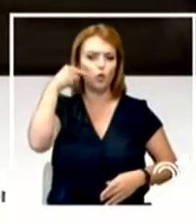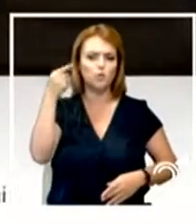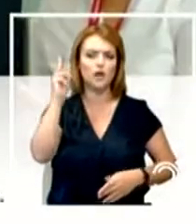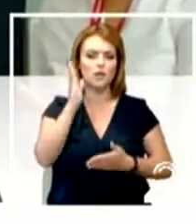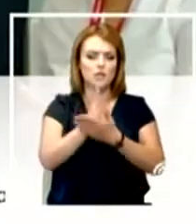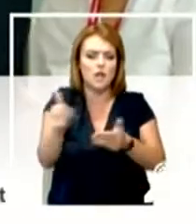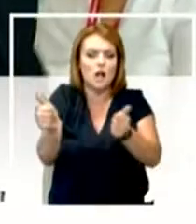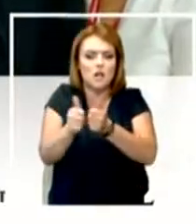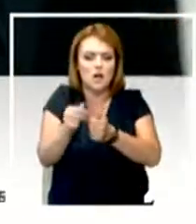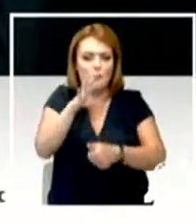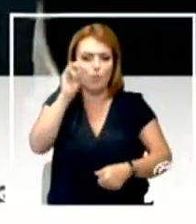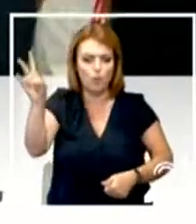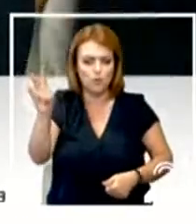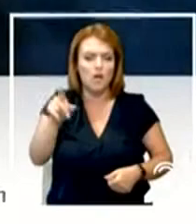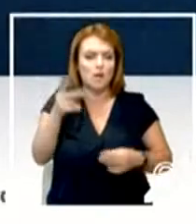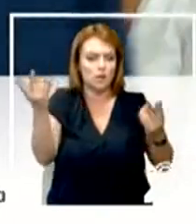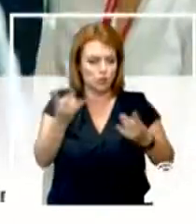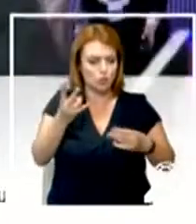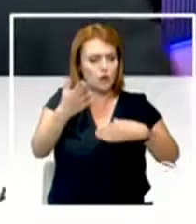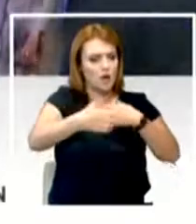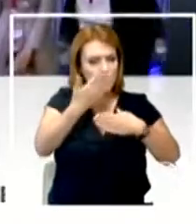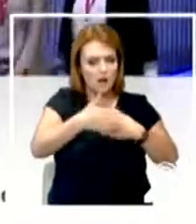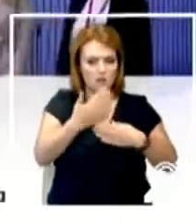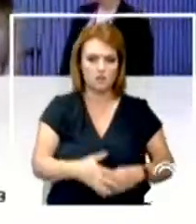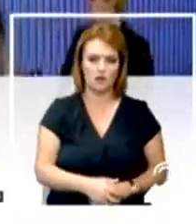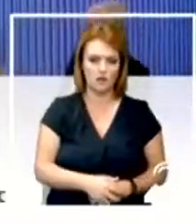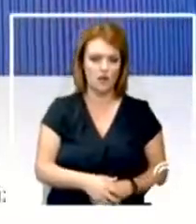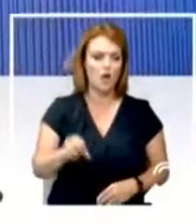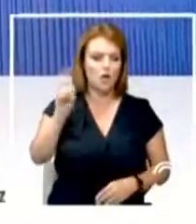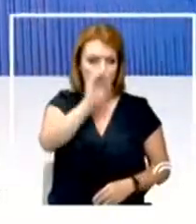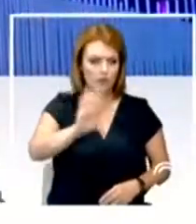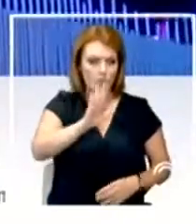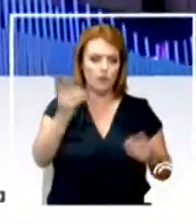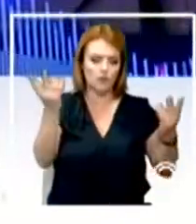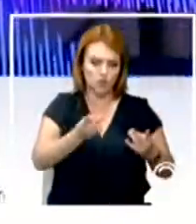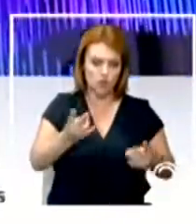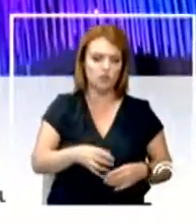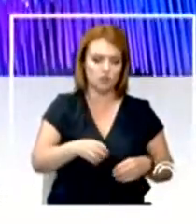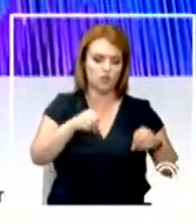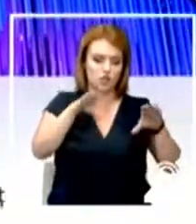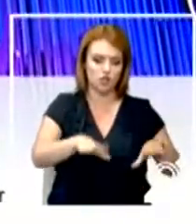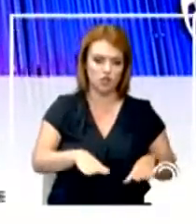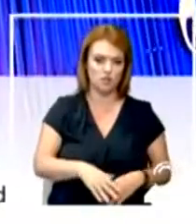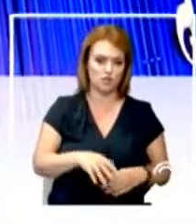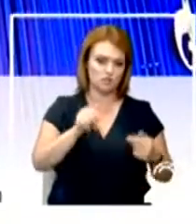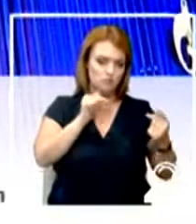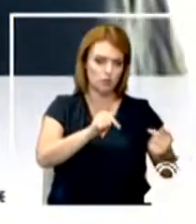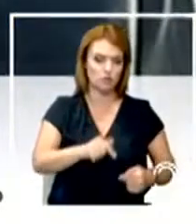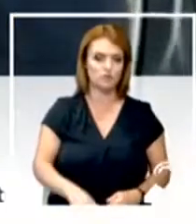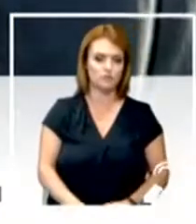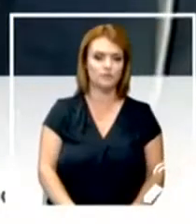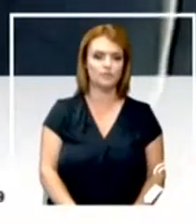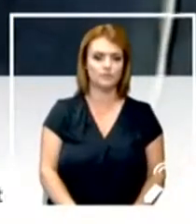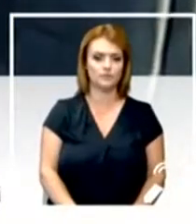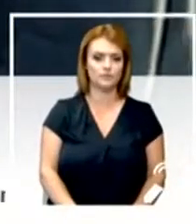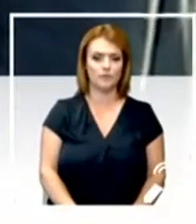sancțiunilor occidentale lipsesc apropiați importanți ai Kremlinului, precum șeful companiei de stat Gazprom, Alexei Miller, sau miliardarul rus Roman